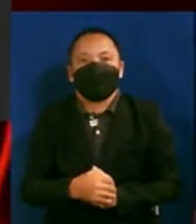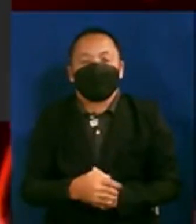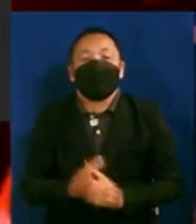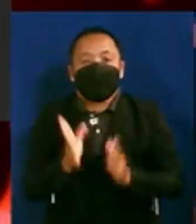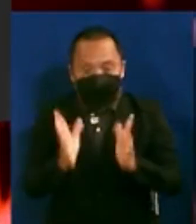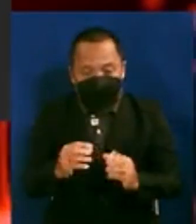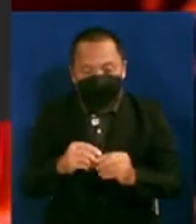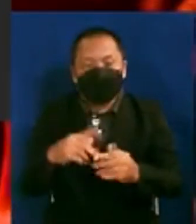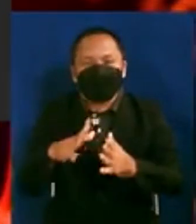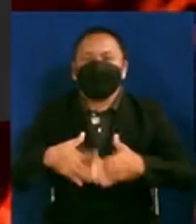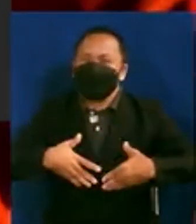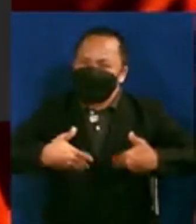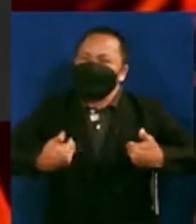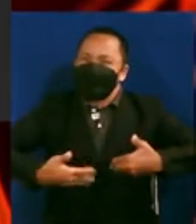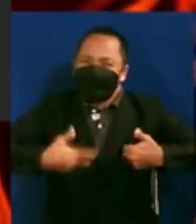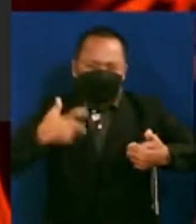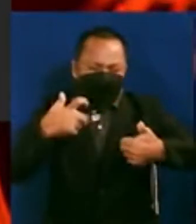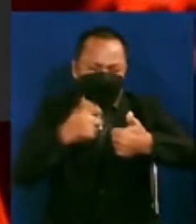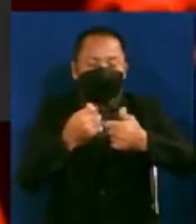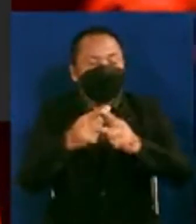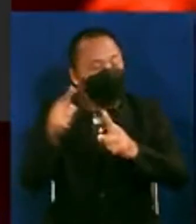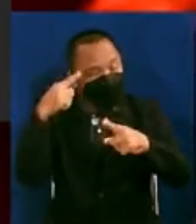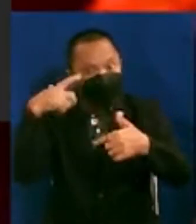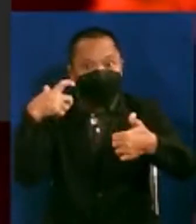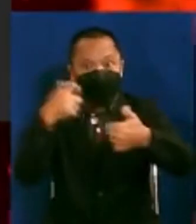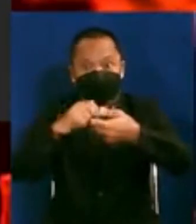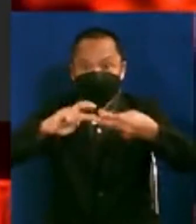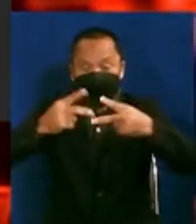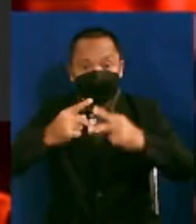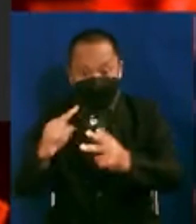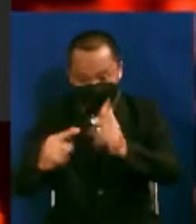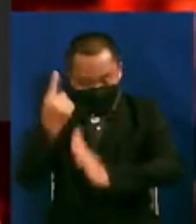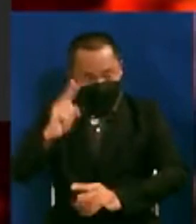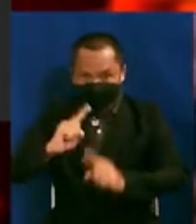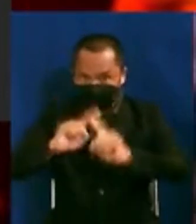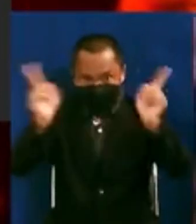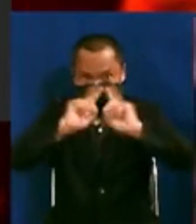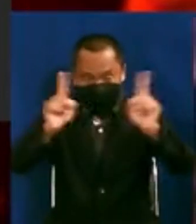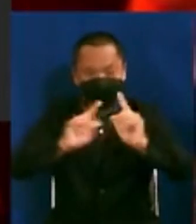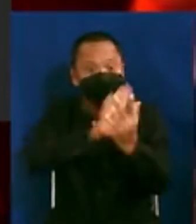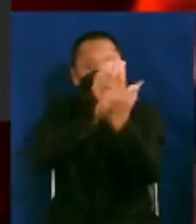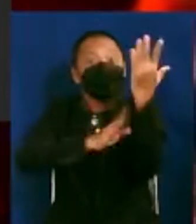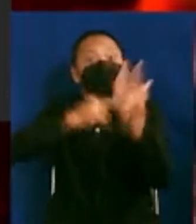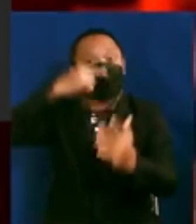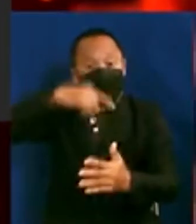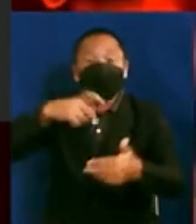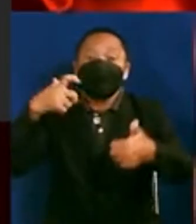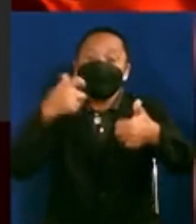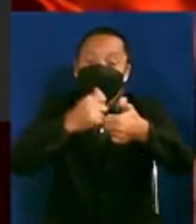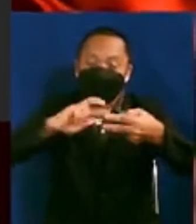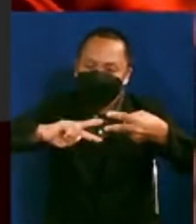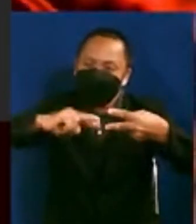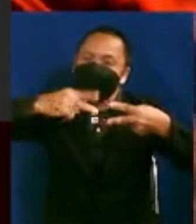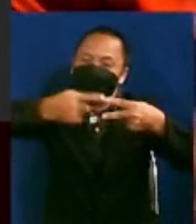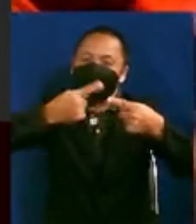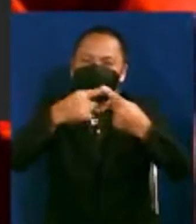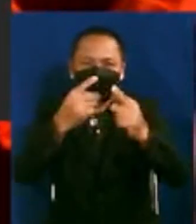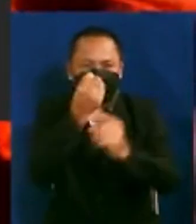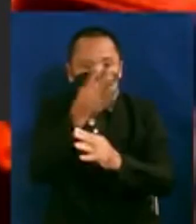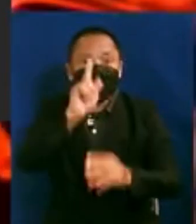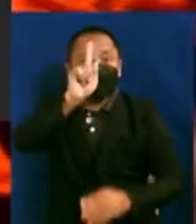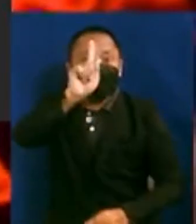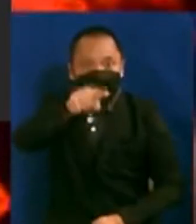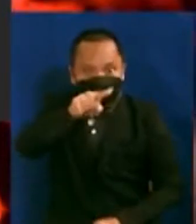ฏิบัติสบายใจได้ว่าเราไม่ได้ฉีดสลับเป็นคนแรกในประเทศไทยมีการฉีดสลับไปแล้วมากกว่